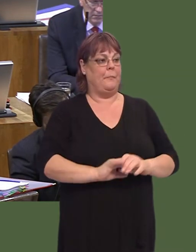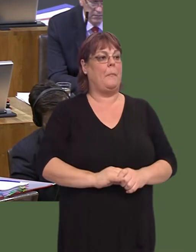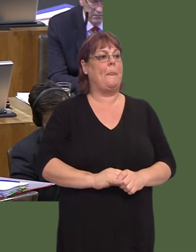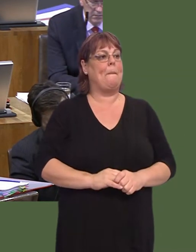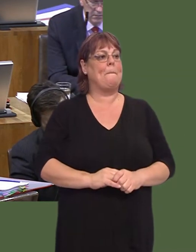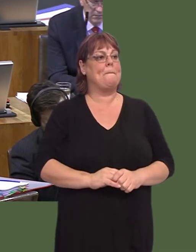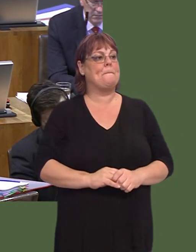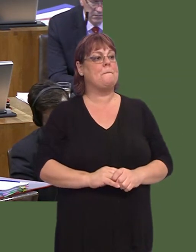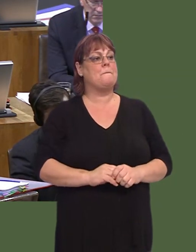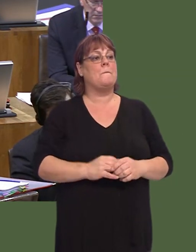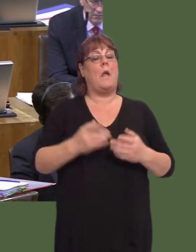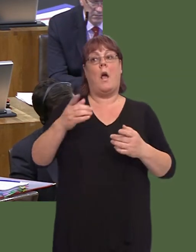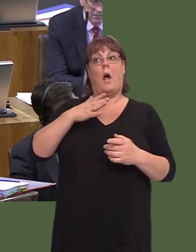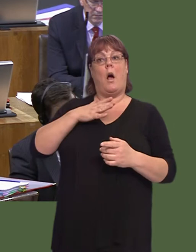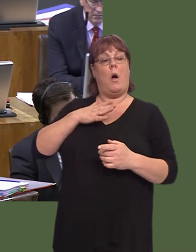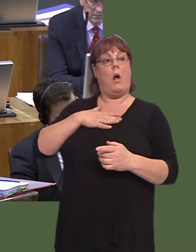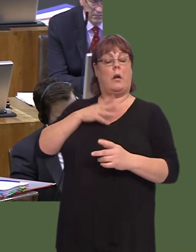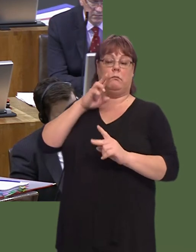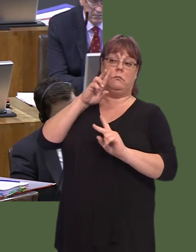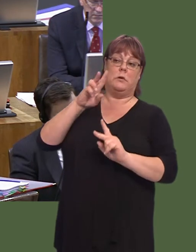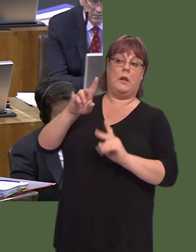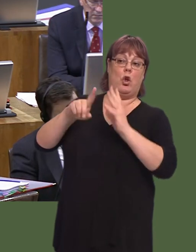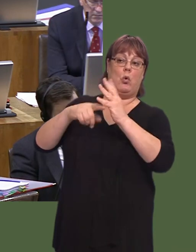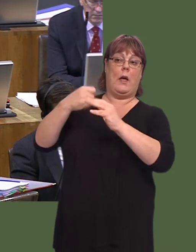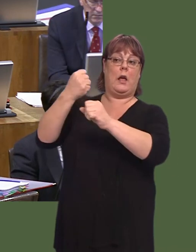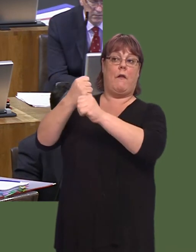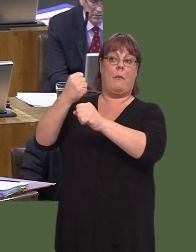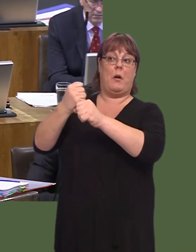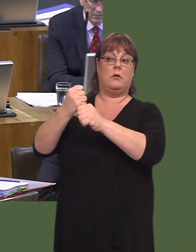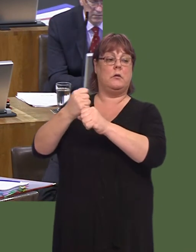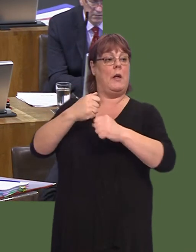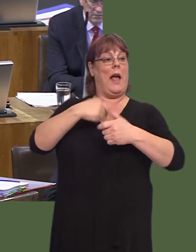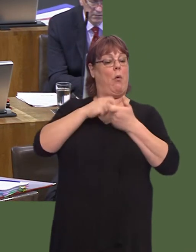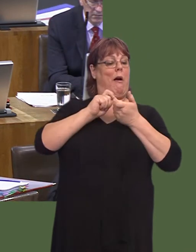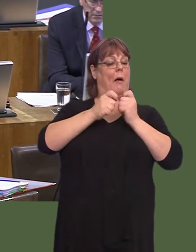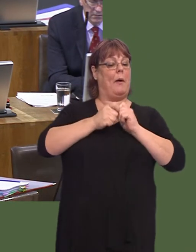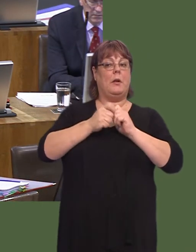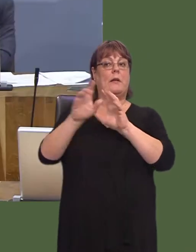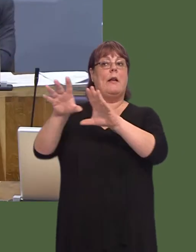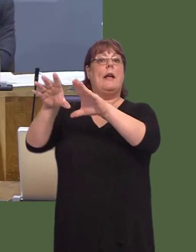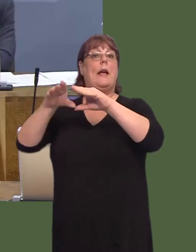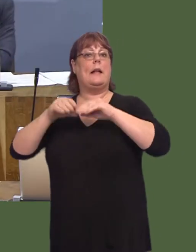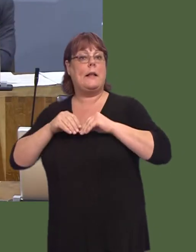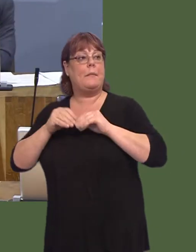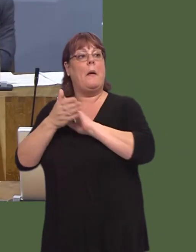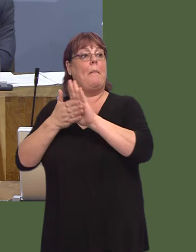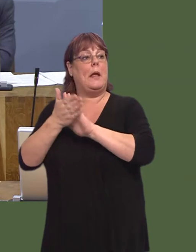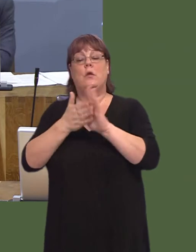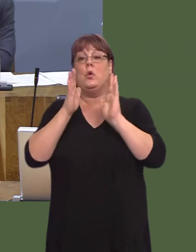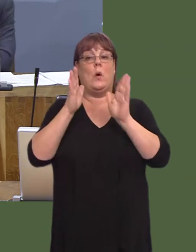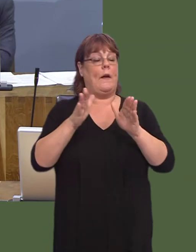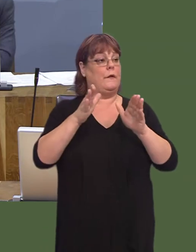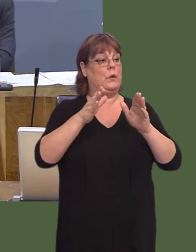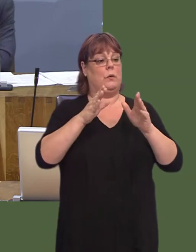dderbyn gan tir gyffredin. Os mae hwnna'n wir, bydd ddim eisiau cael bil parhad, ond mae'n wir i wedi bod hi'n wedi cael ei ddrafftio. Dan o'n pasmo.